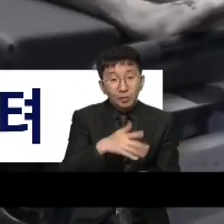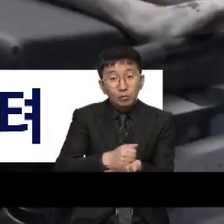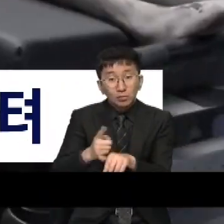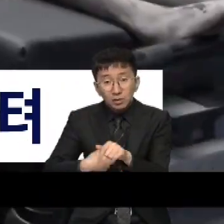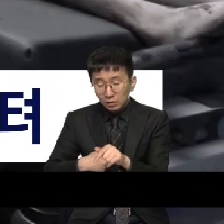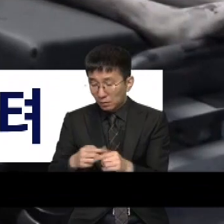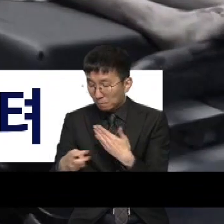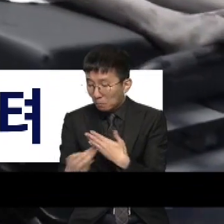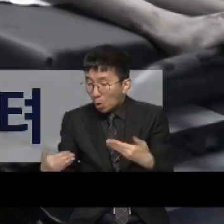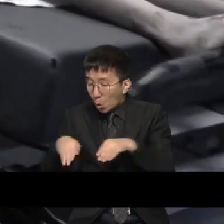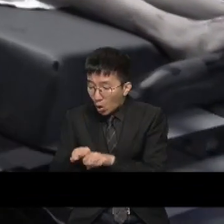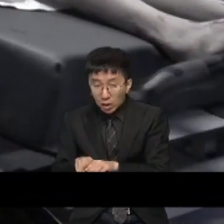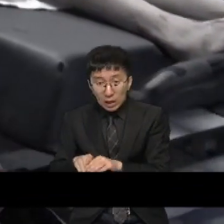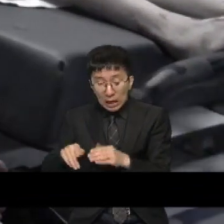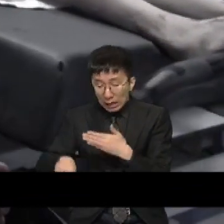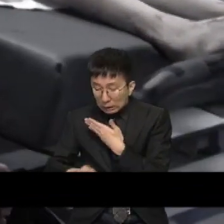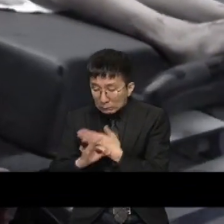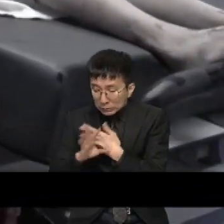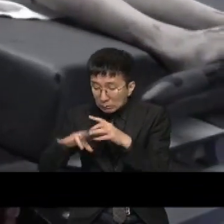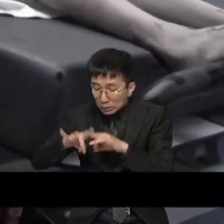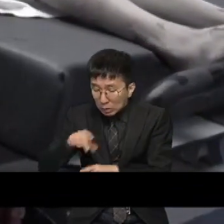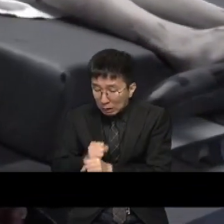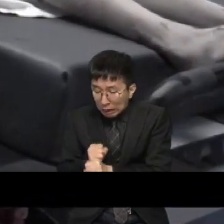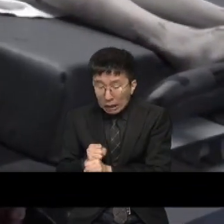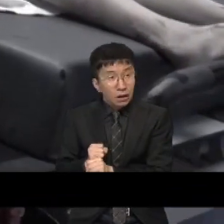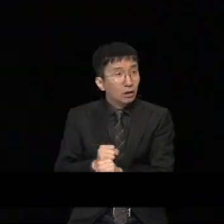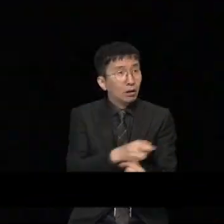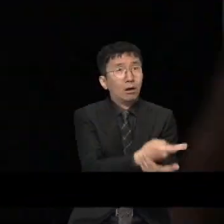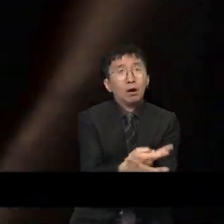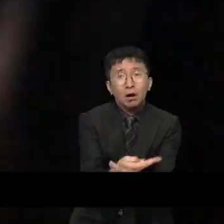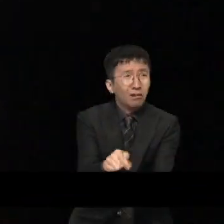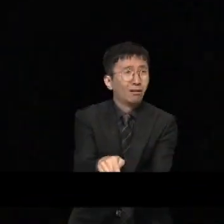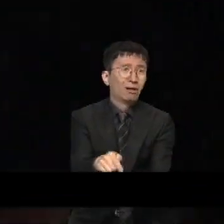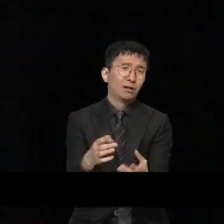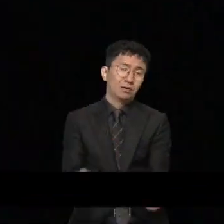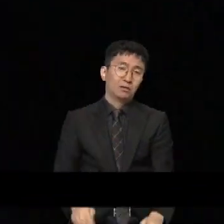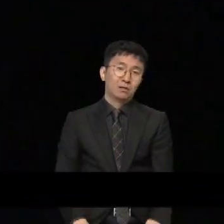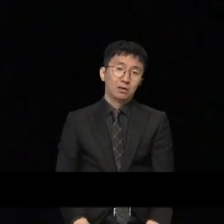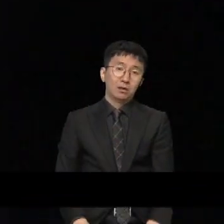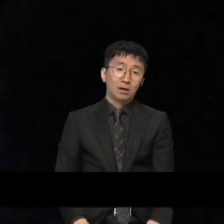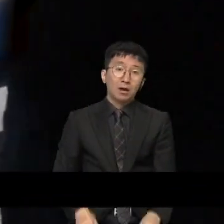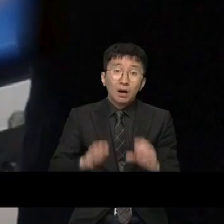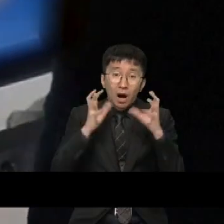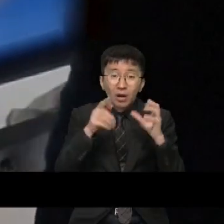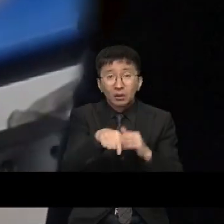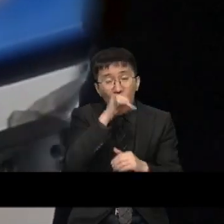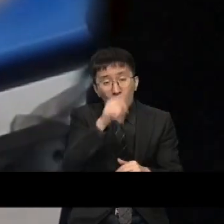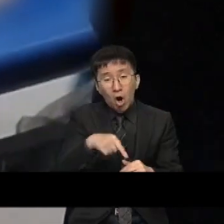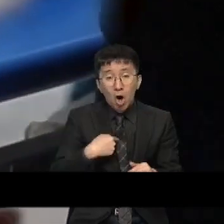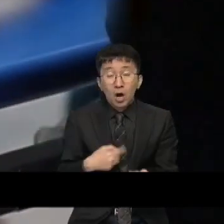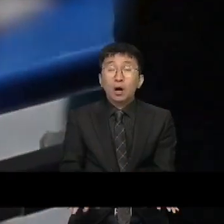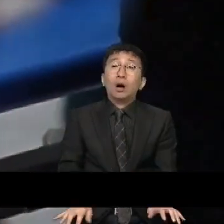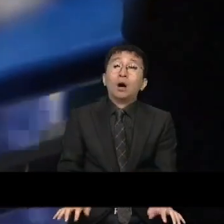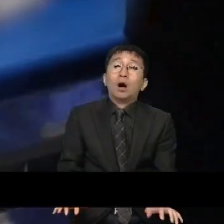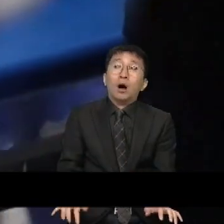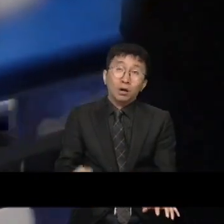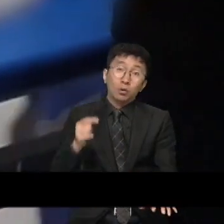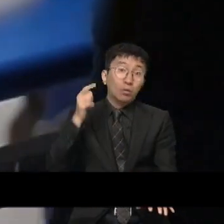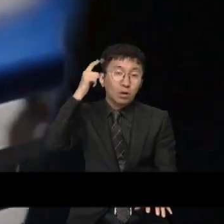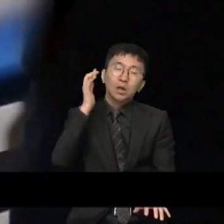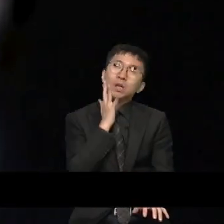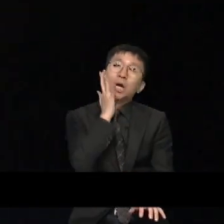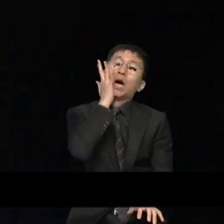없이 실려옵니다. 상당수는 어린이들입니다. 손을 떠는 아이는 얼굴에 심각한 화상을 입어